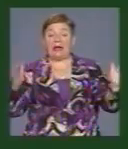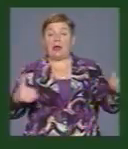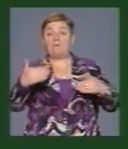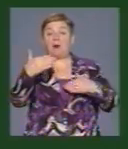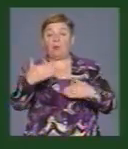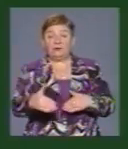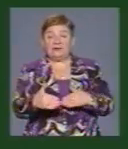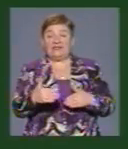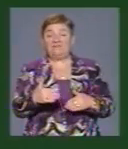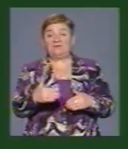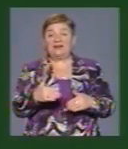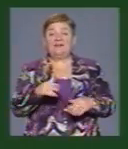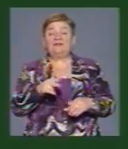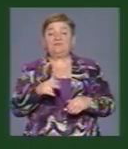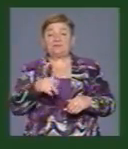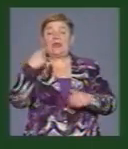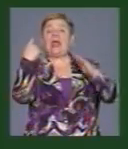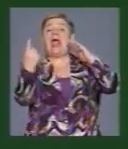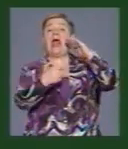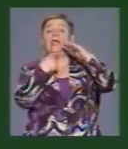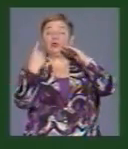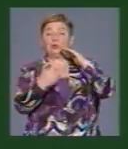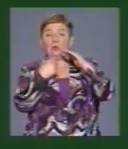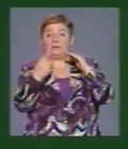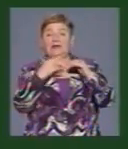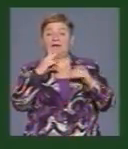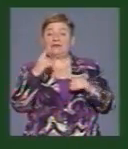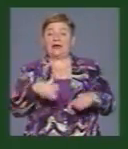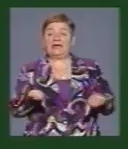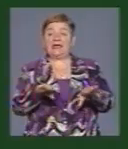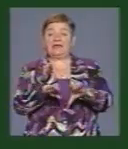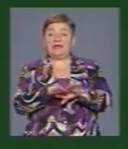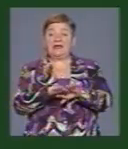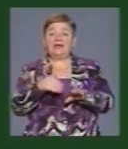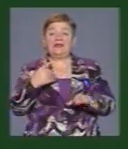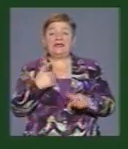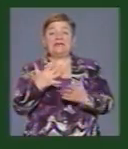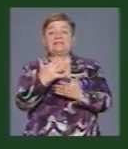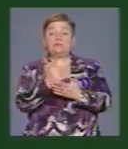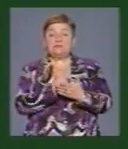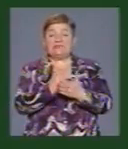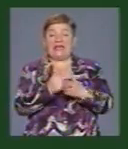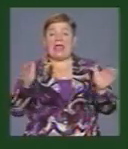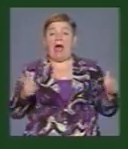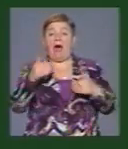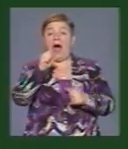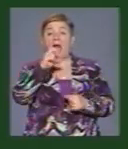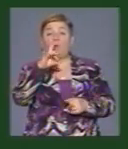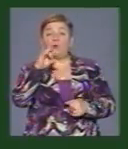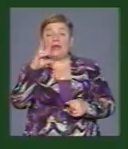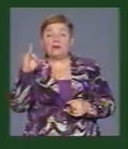тютюнових виробів, гексакоптер з пультом дистанційного керування і запасними акумуляторними батареями